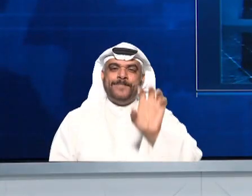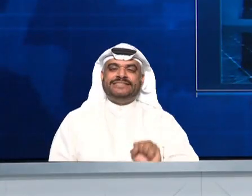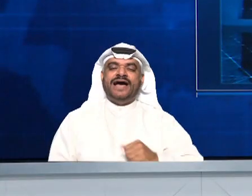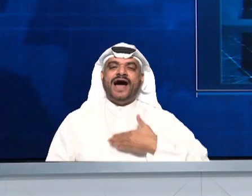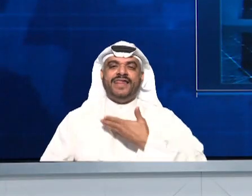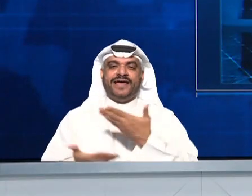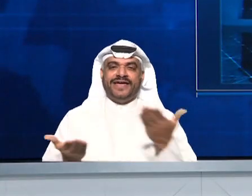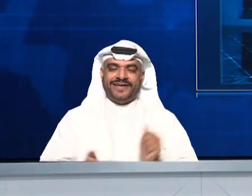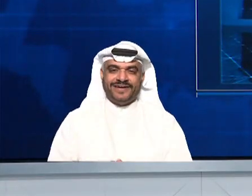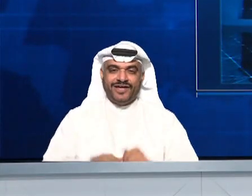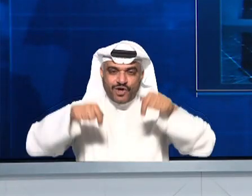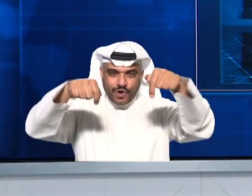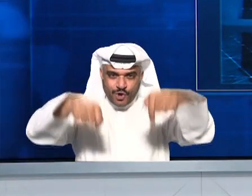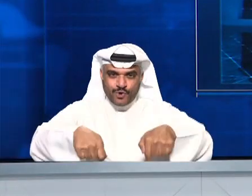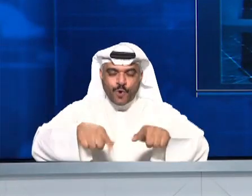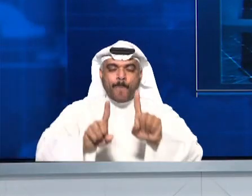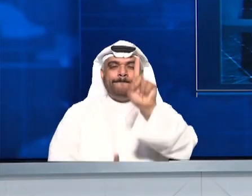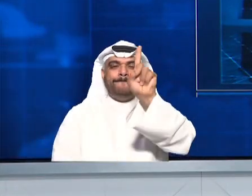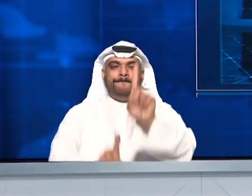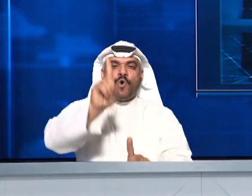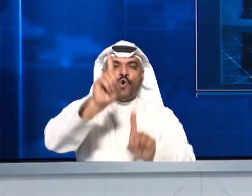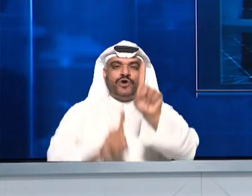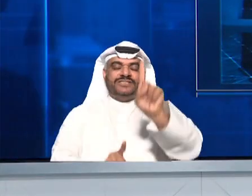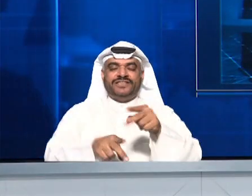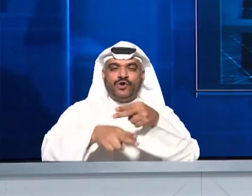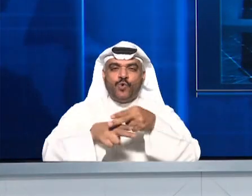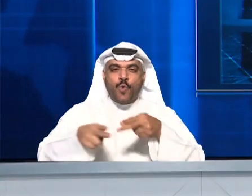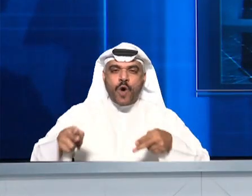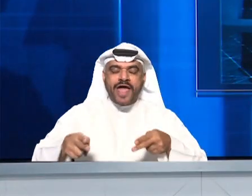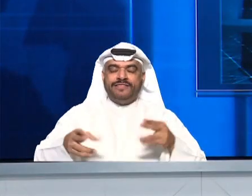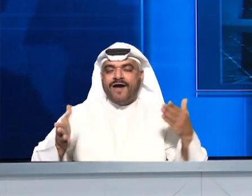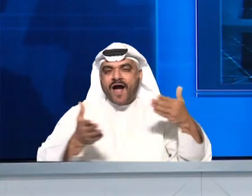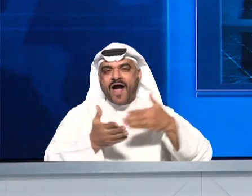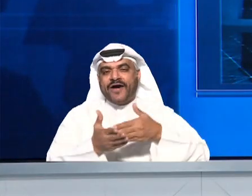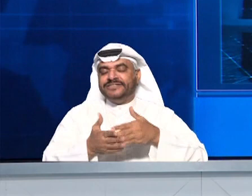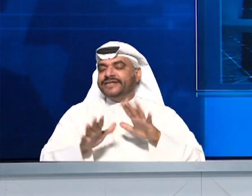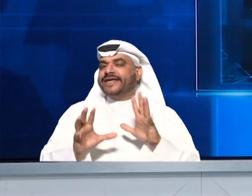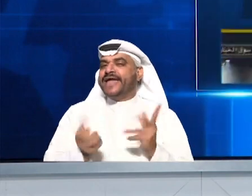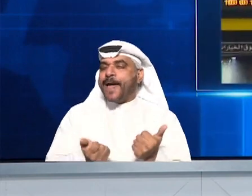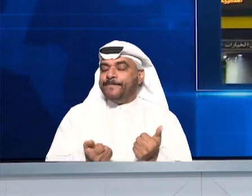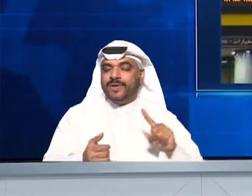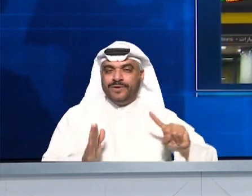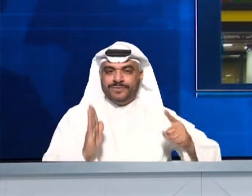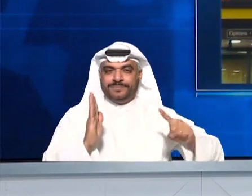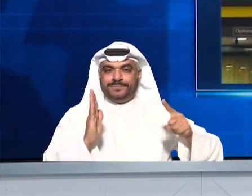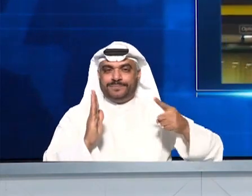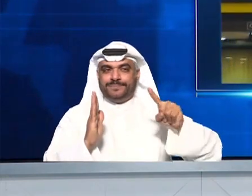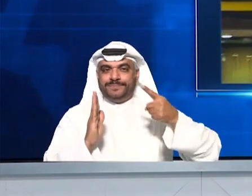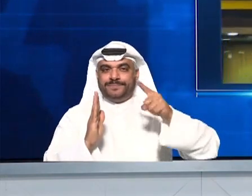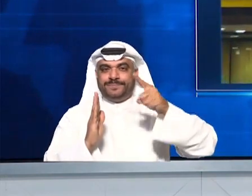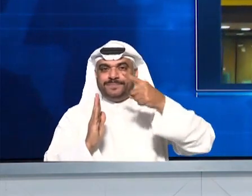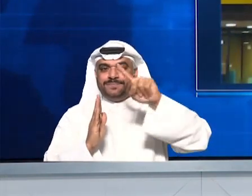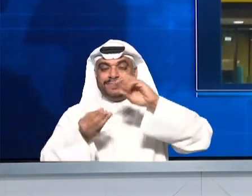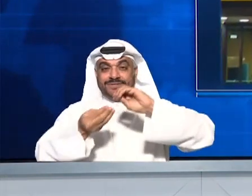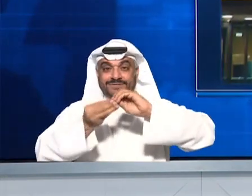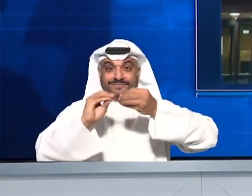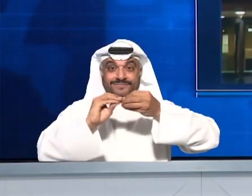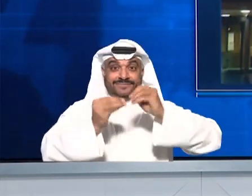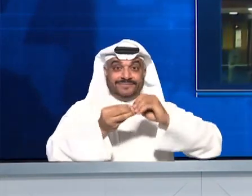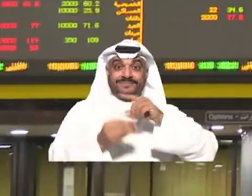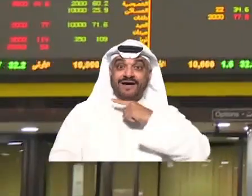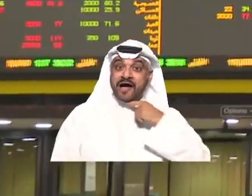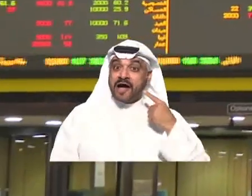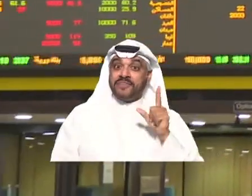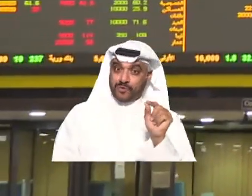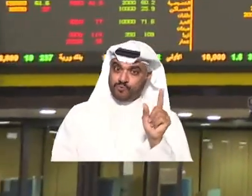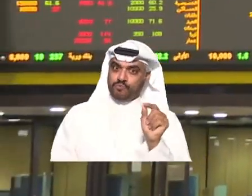أغلقت بورصة الكويت تداولات جلسة اليوم على ارتفاع المؤشر العام الذي أضاف 33 نقطة إلى